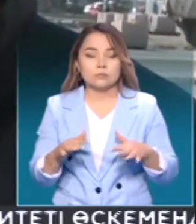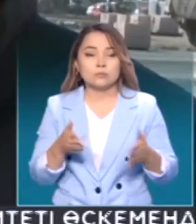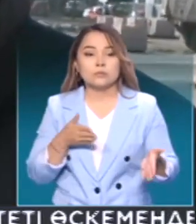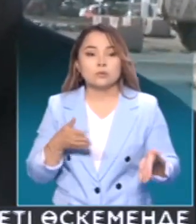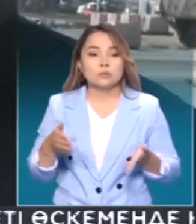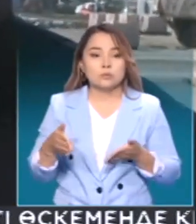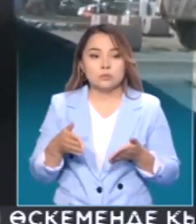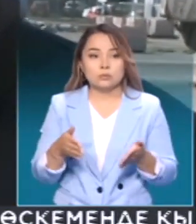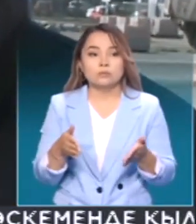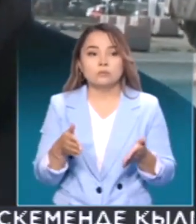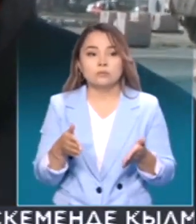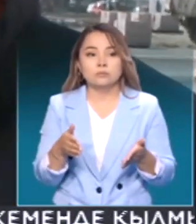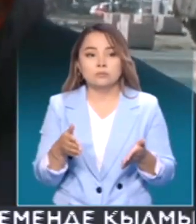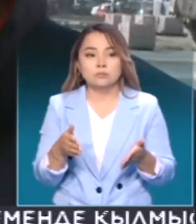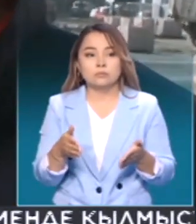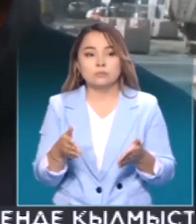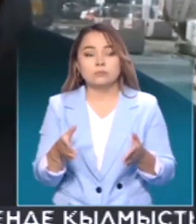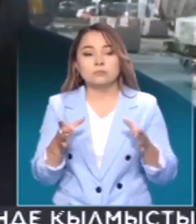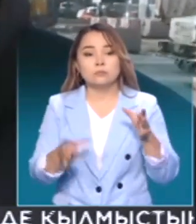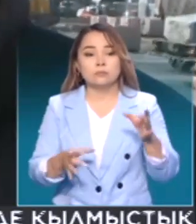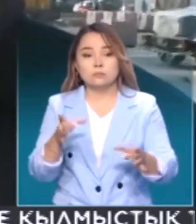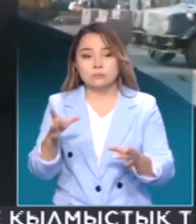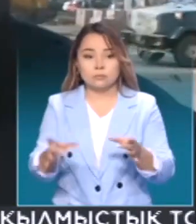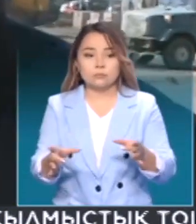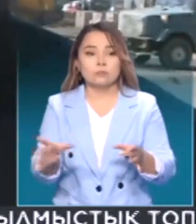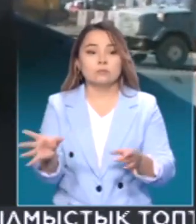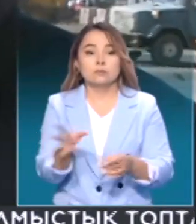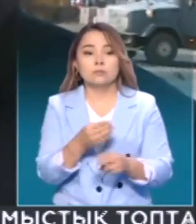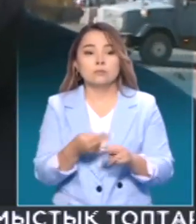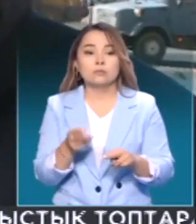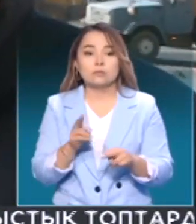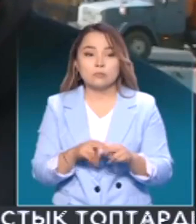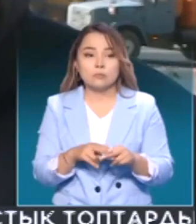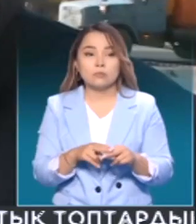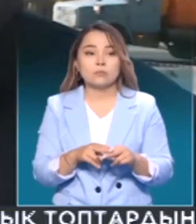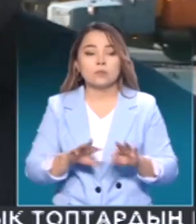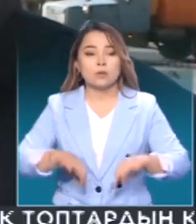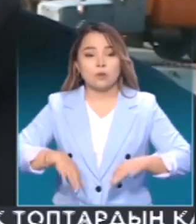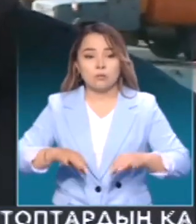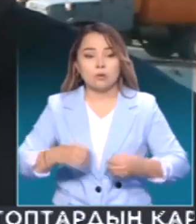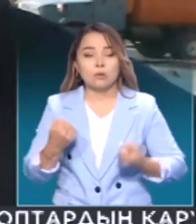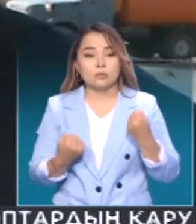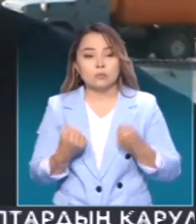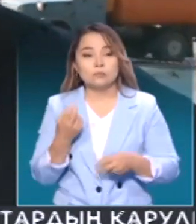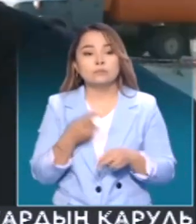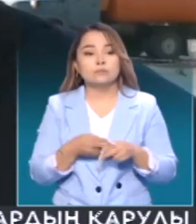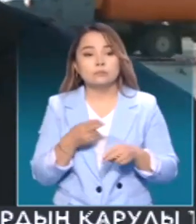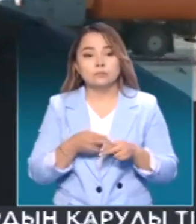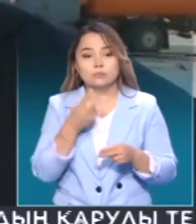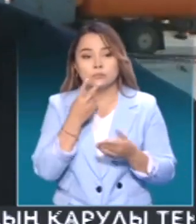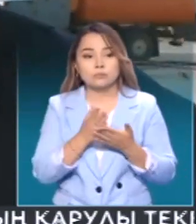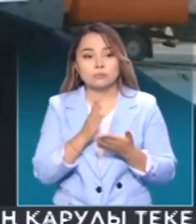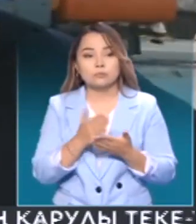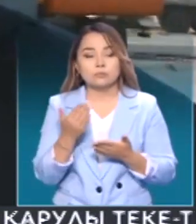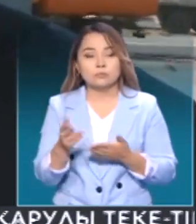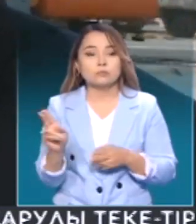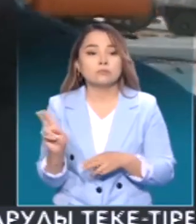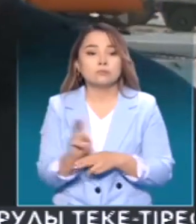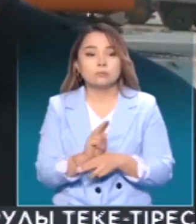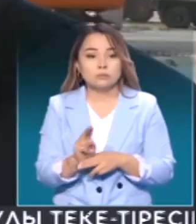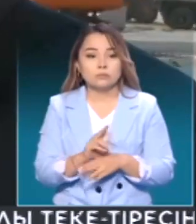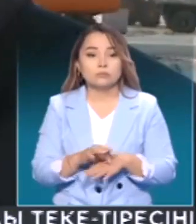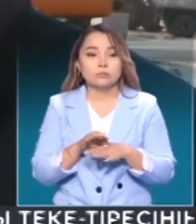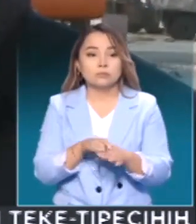жолдағы ямалар дейміз ғой, солар бәрі автокөліктердің жүруіне кедергі болатын. Ремонт